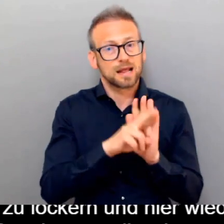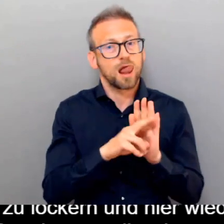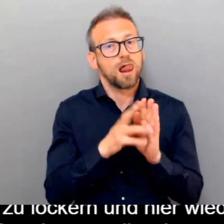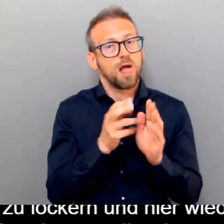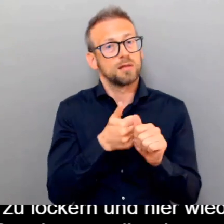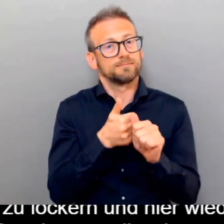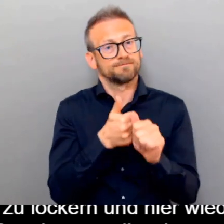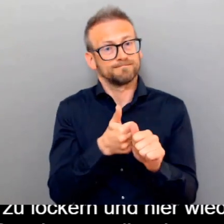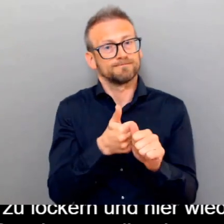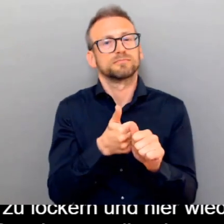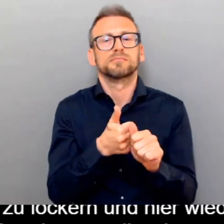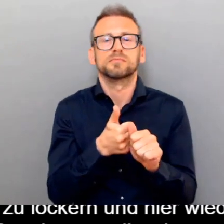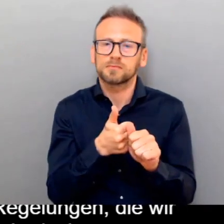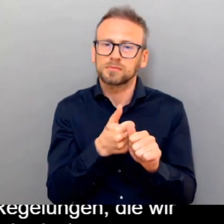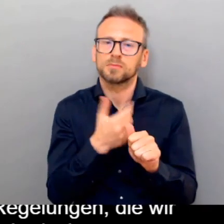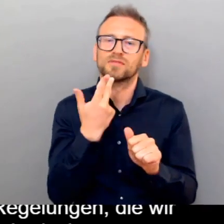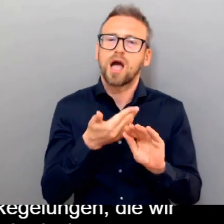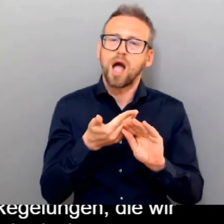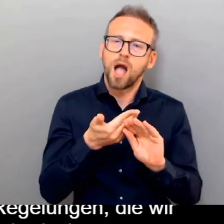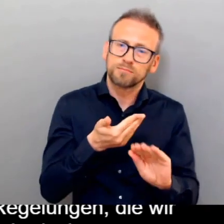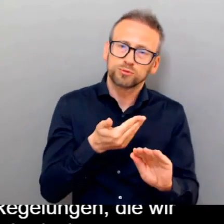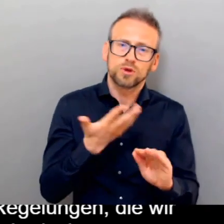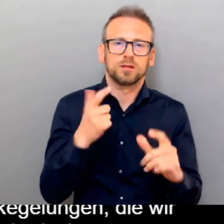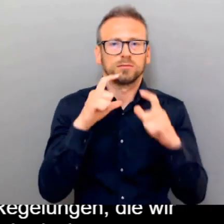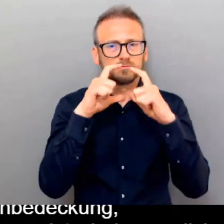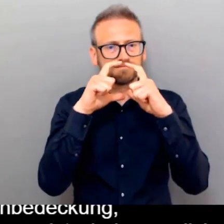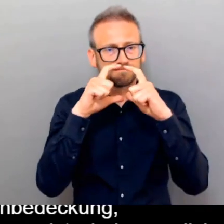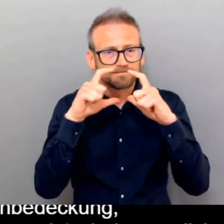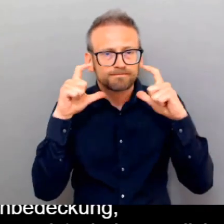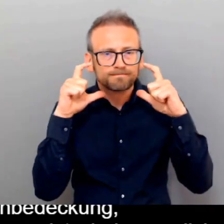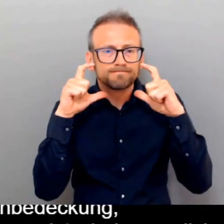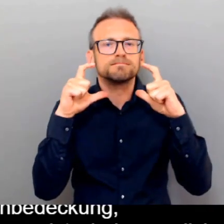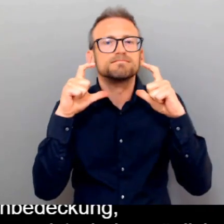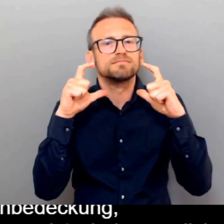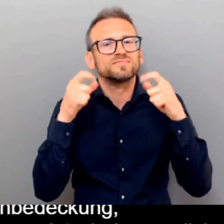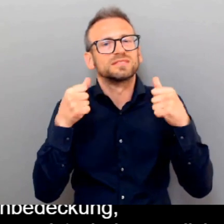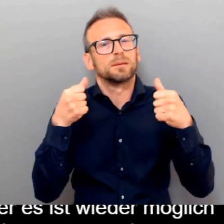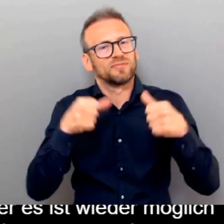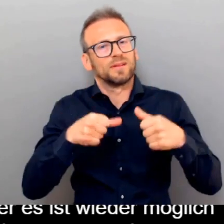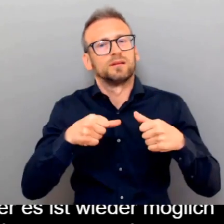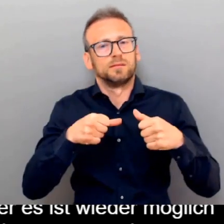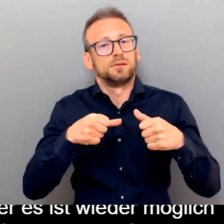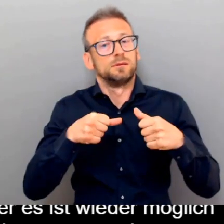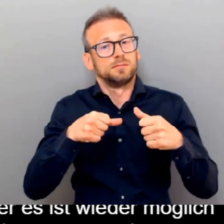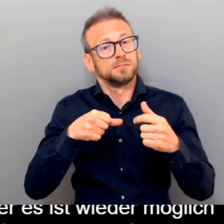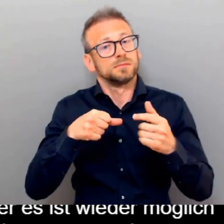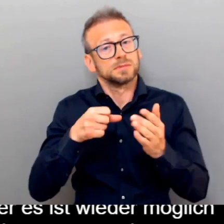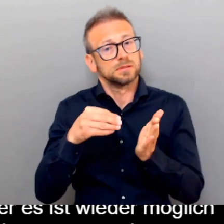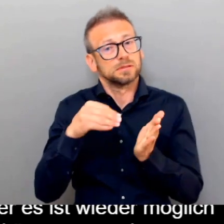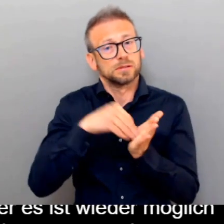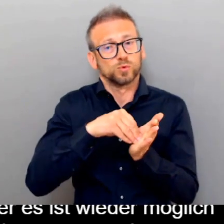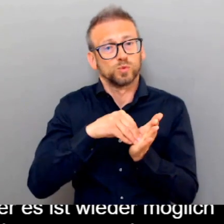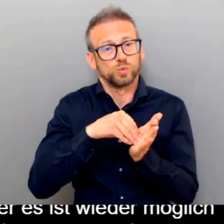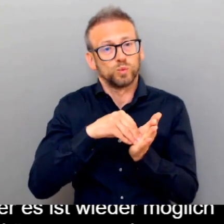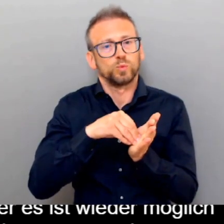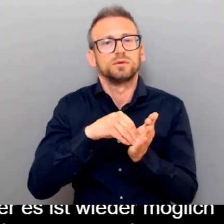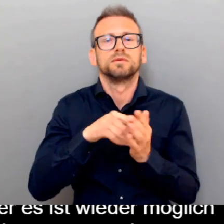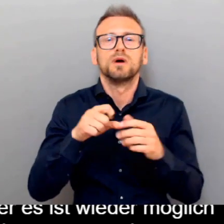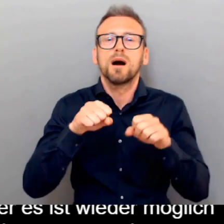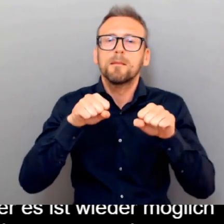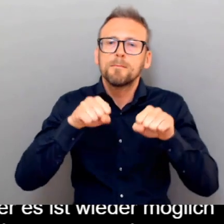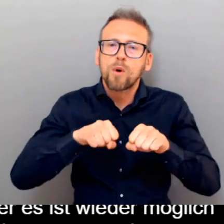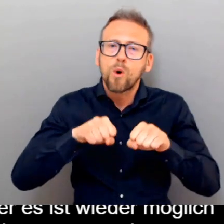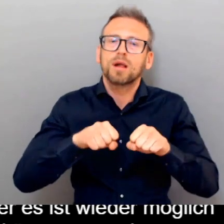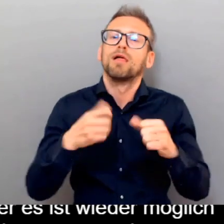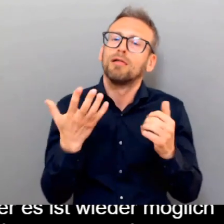Gerade am Muttertag war das, glaube ich, für viele Familien auch ein ganz großer Wunsch gewesen, dass man sich hier wieder die Mutter, die Großmutter auch